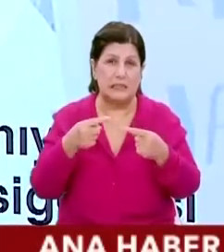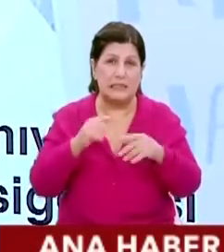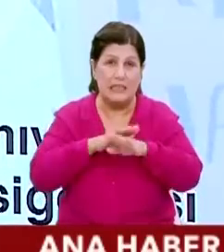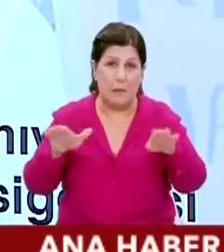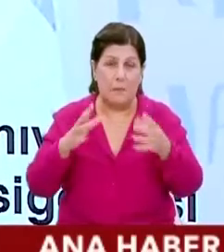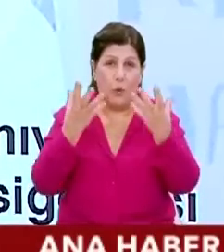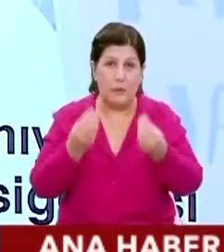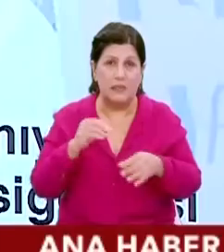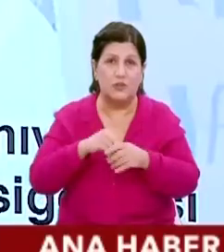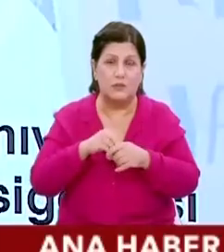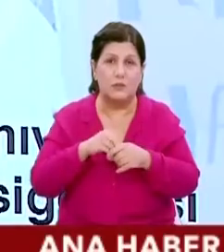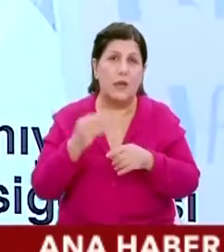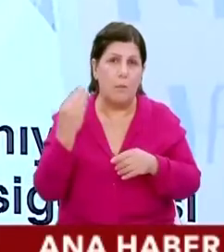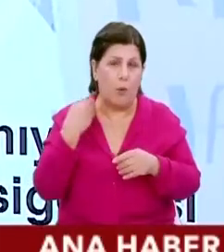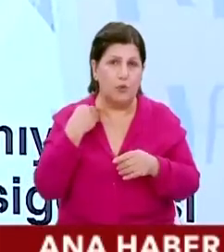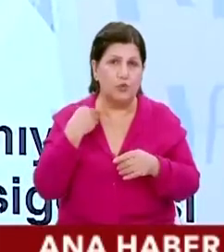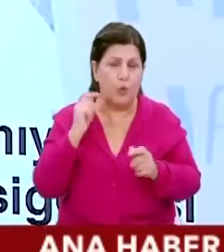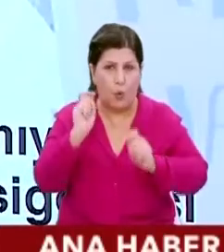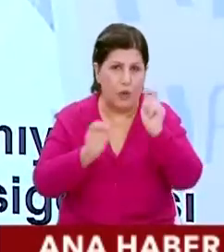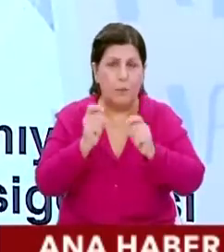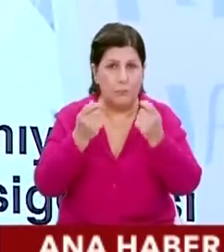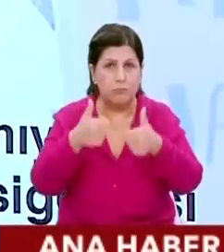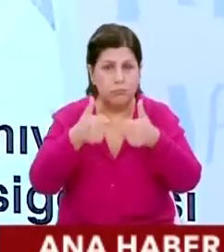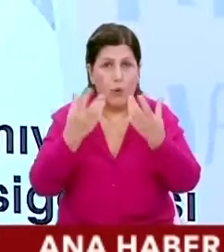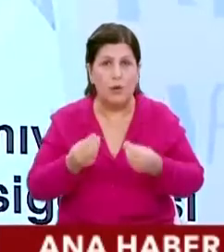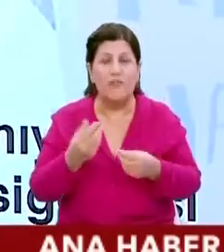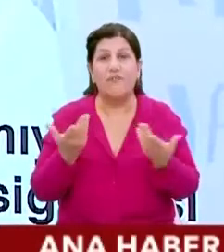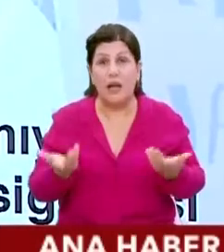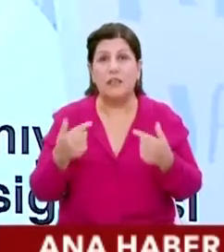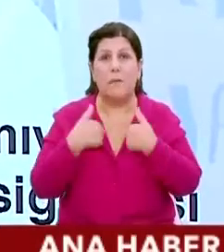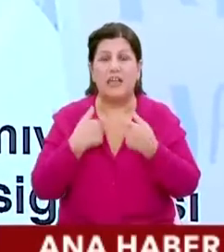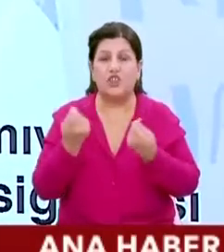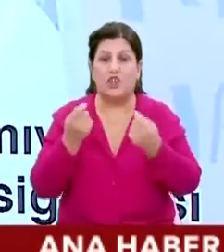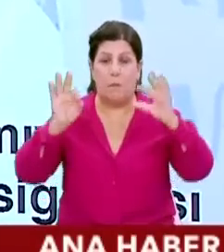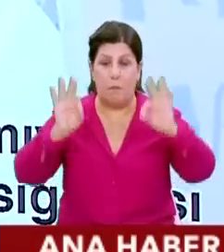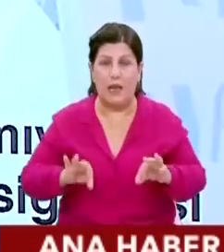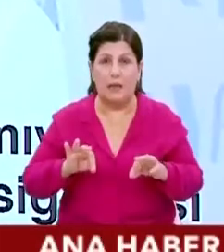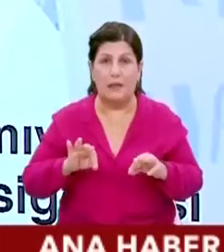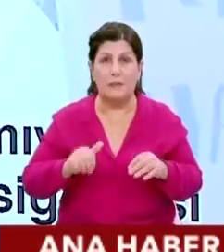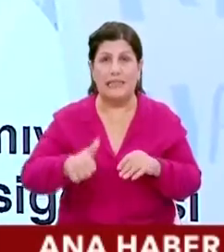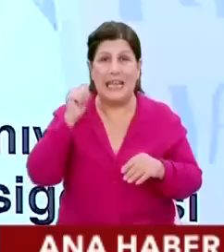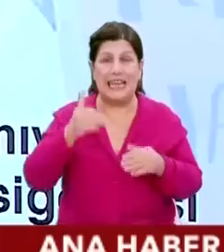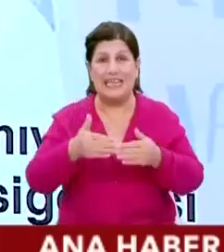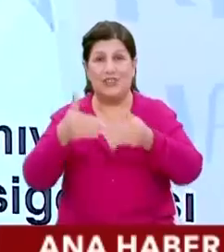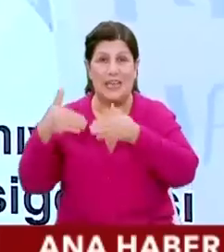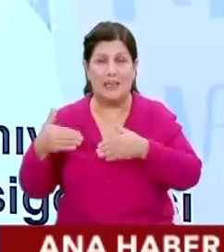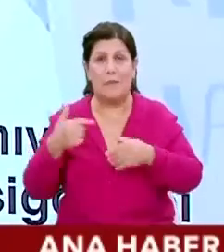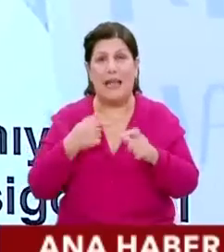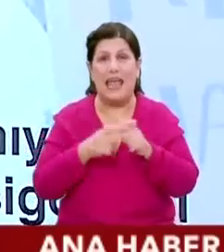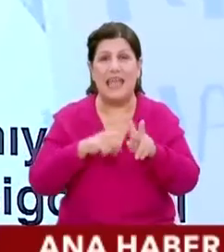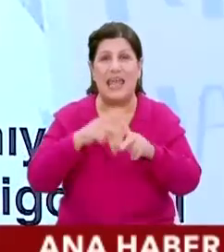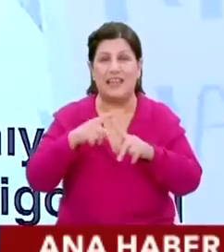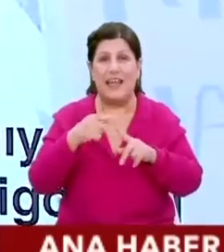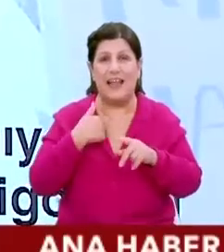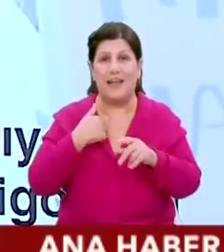için Pekala borçlanabilirsiniz Fakat ben işe başlamamı geriye çekeceğim Ben de EYT